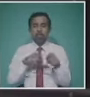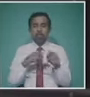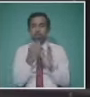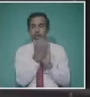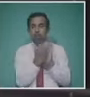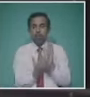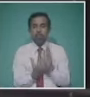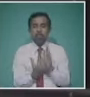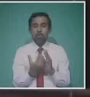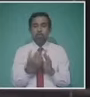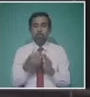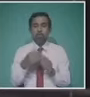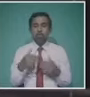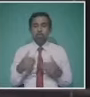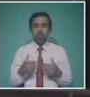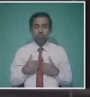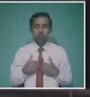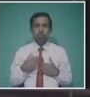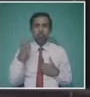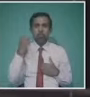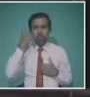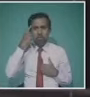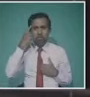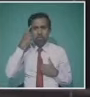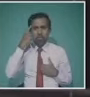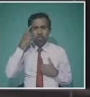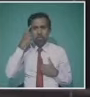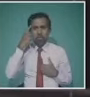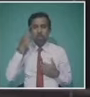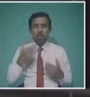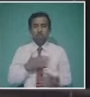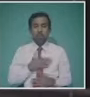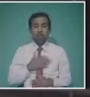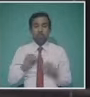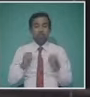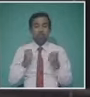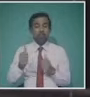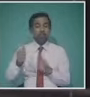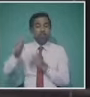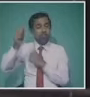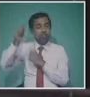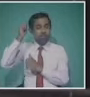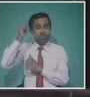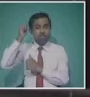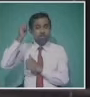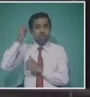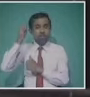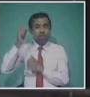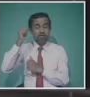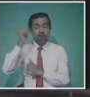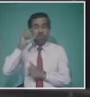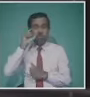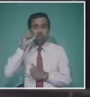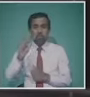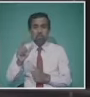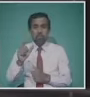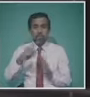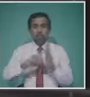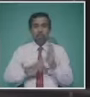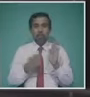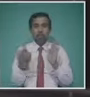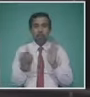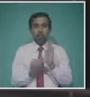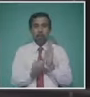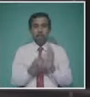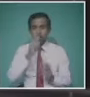व्यवस्थावक मट मतक वेनवा मगे जीविते पशु काले दि काले बलद्दी जया